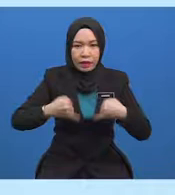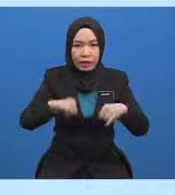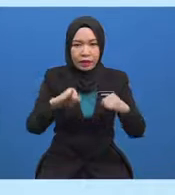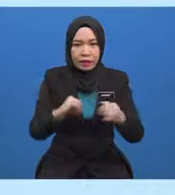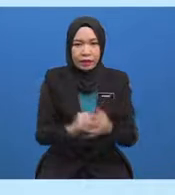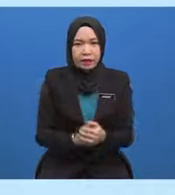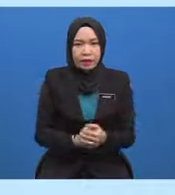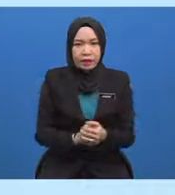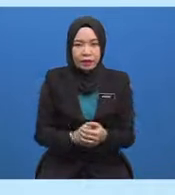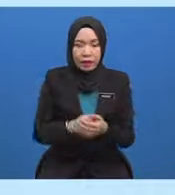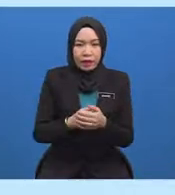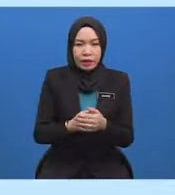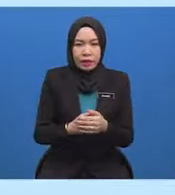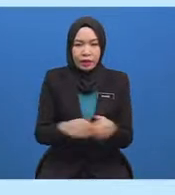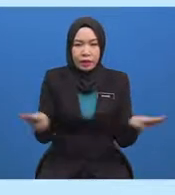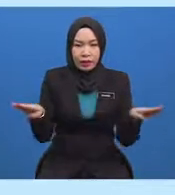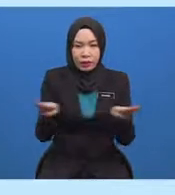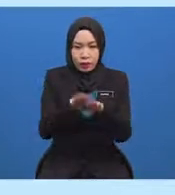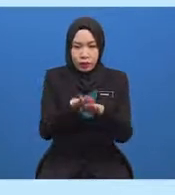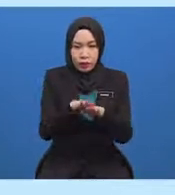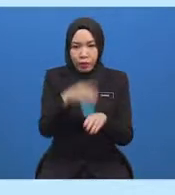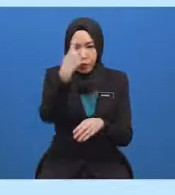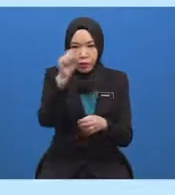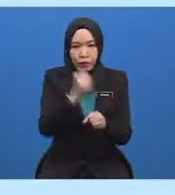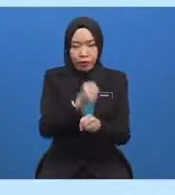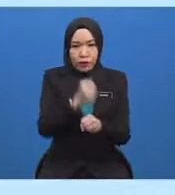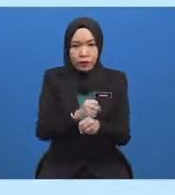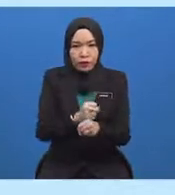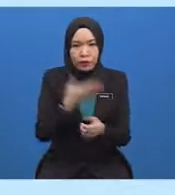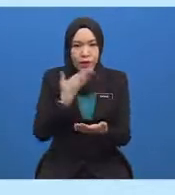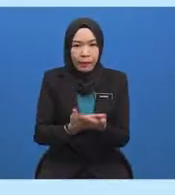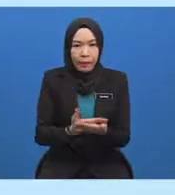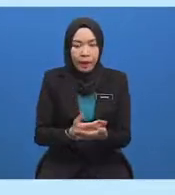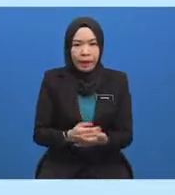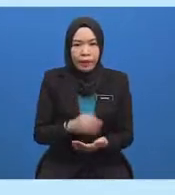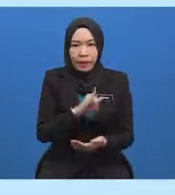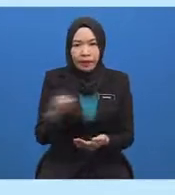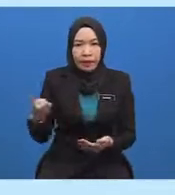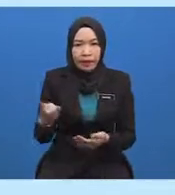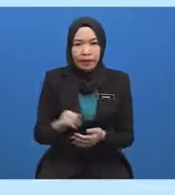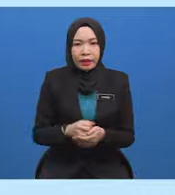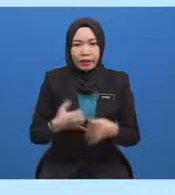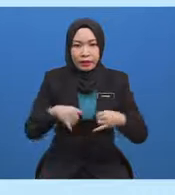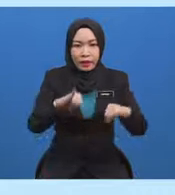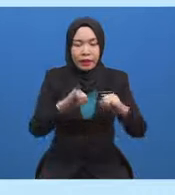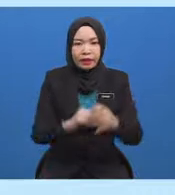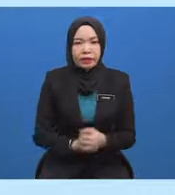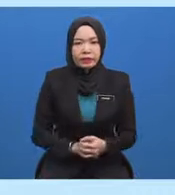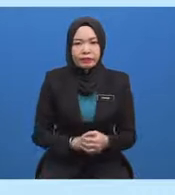jalan ditutup untuk kerja-kerja membaik pulih keadaan ini menyebabkan